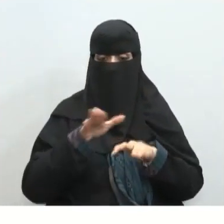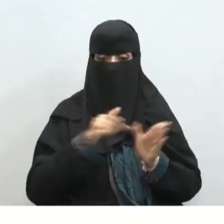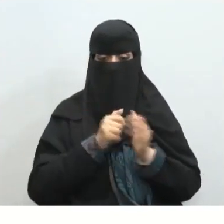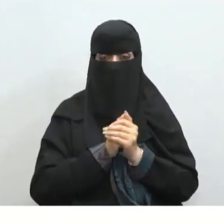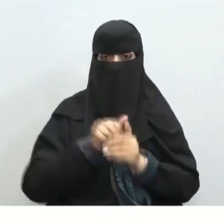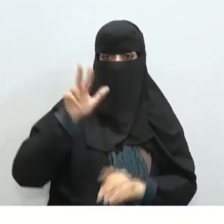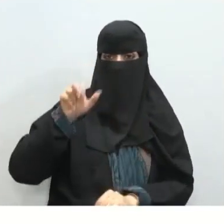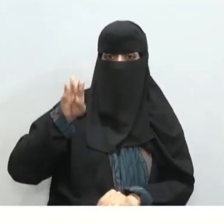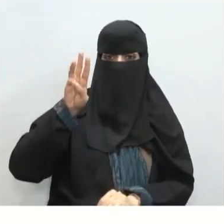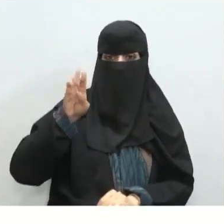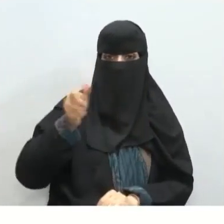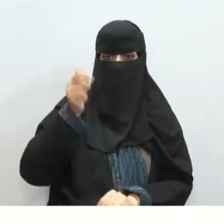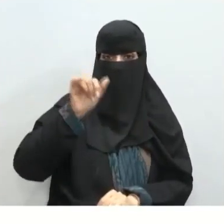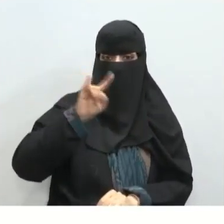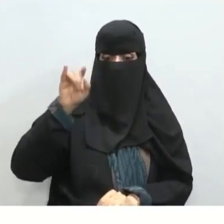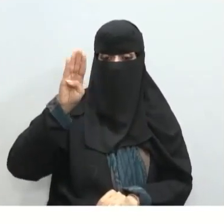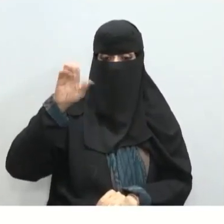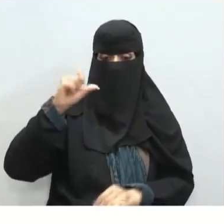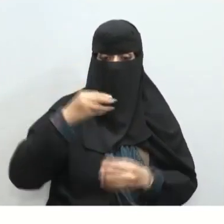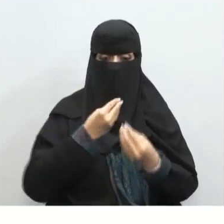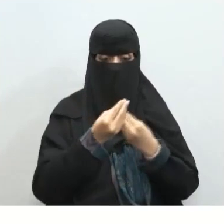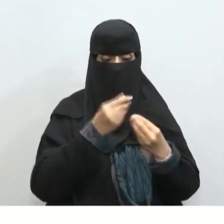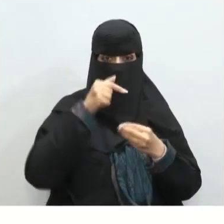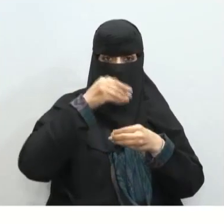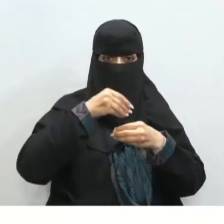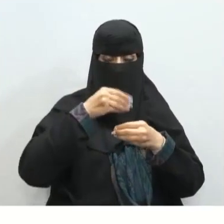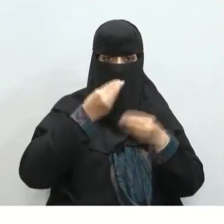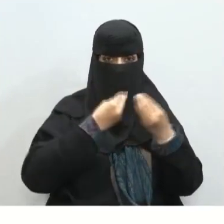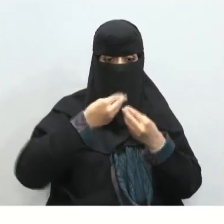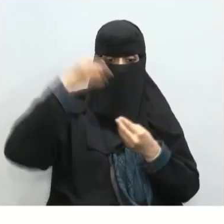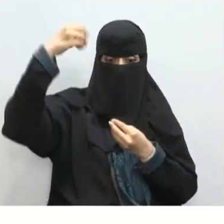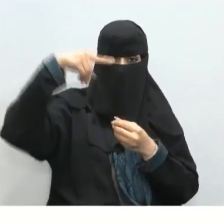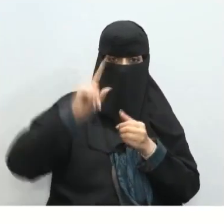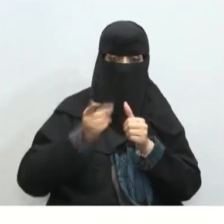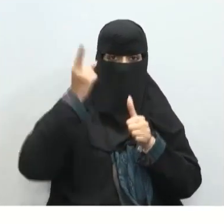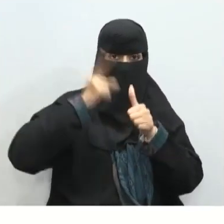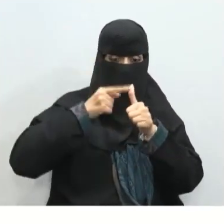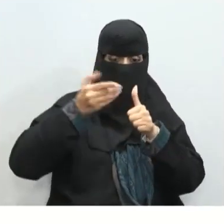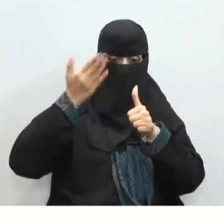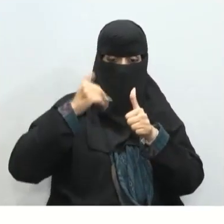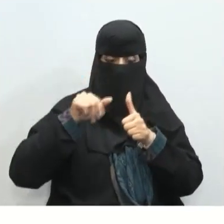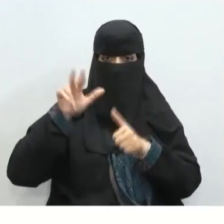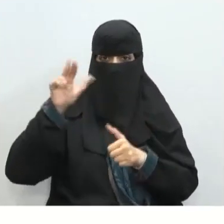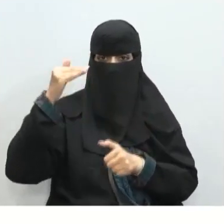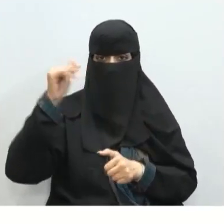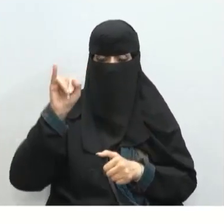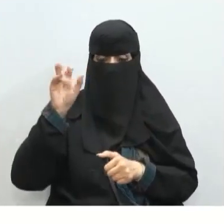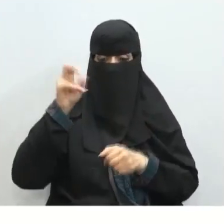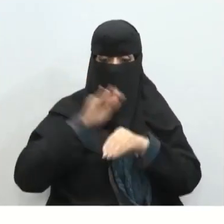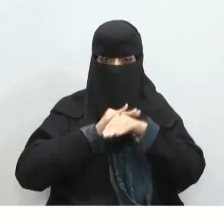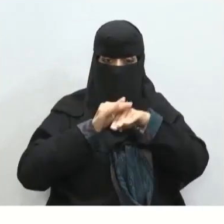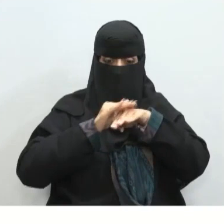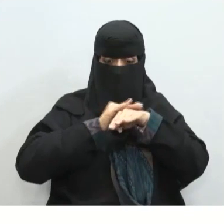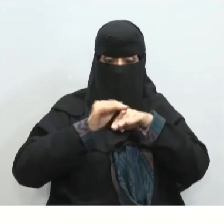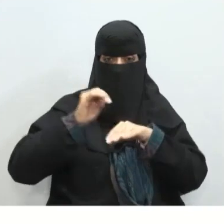في الجزء الاول الثيل كويت في التفاعلات تحدث ف التفاعلات الضوئيه وهي المرحله الاولى بينما الجزء رقم اثنين او رقم